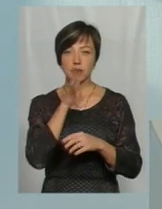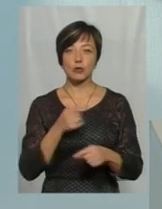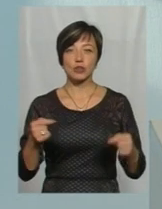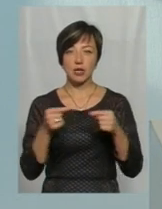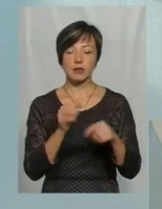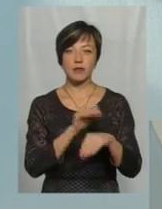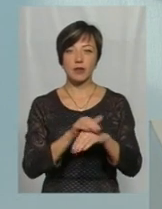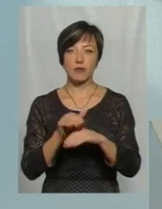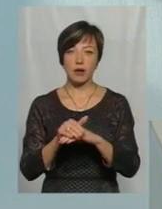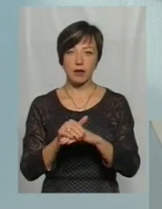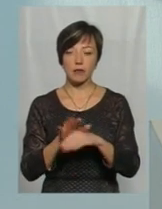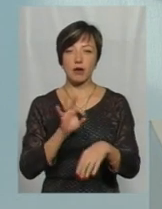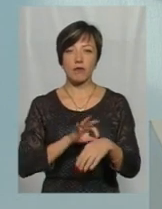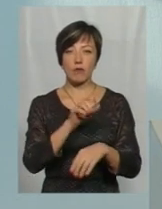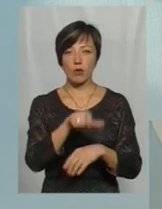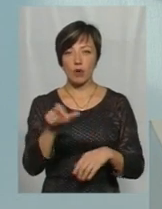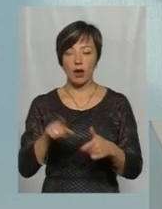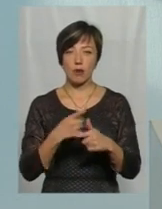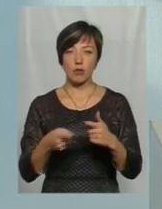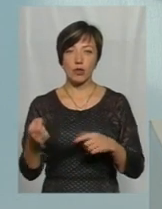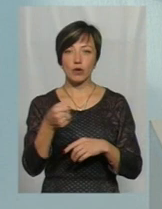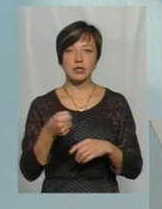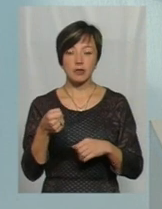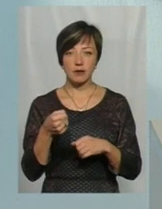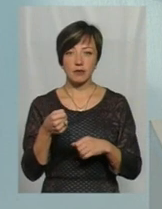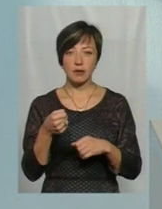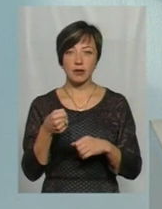своєчасно виявляємо хворих або носіїв, так?